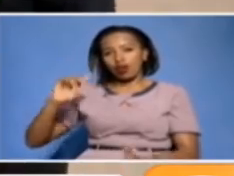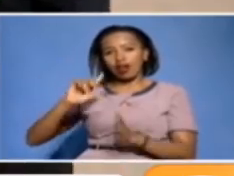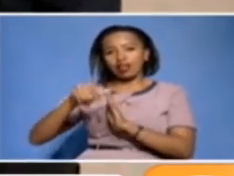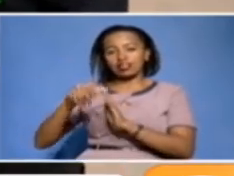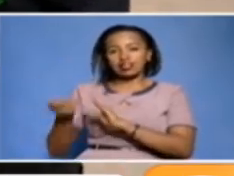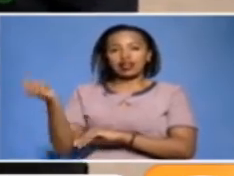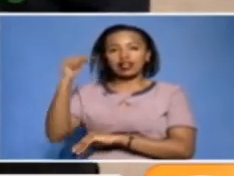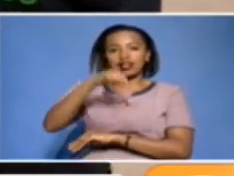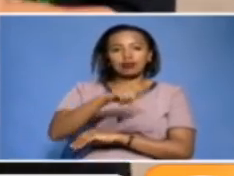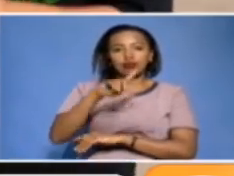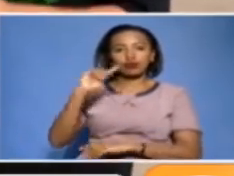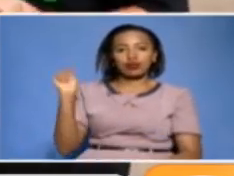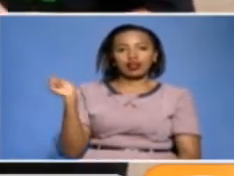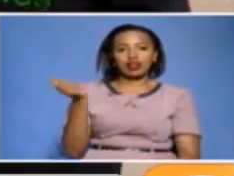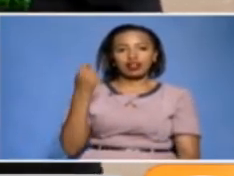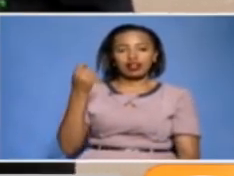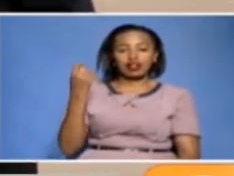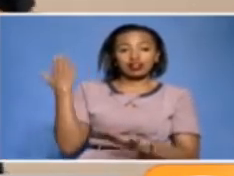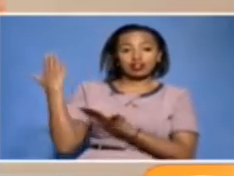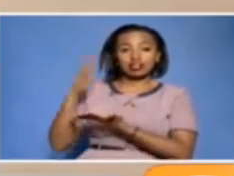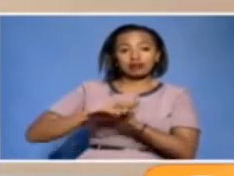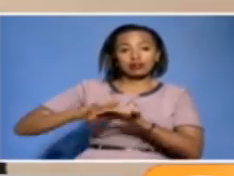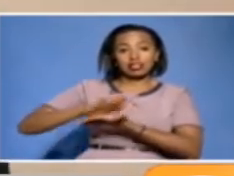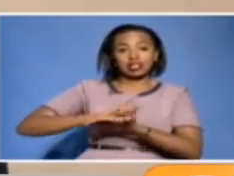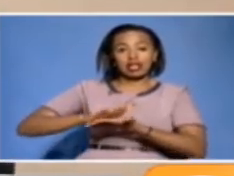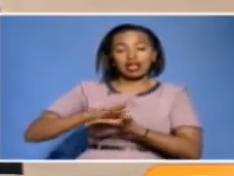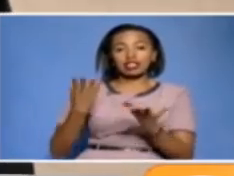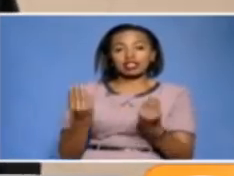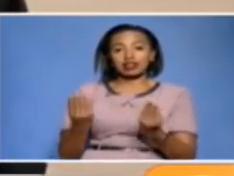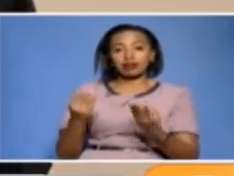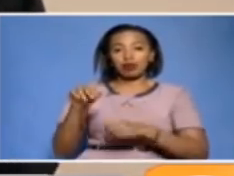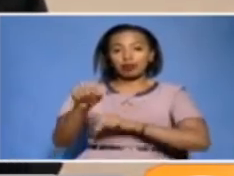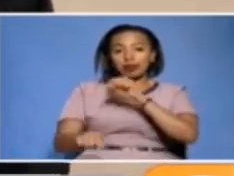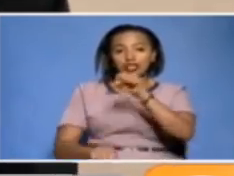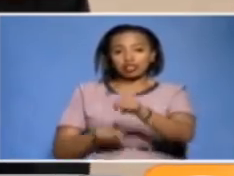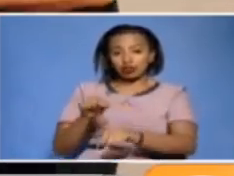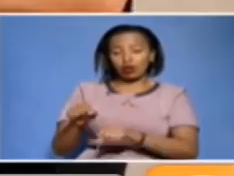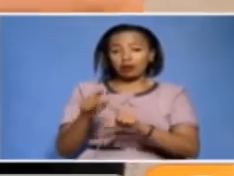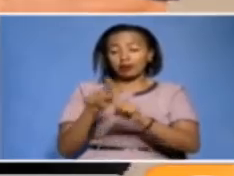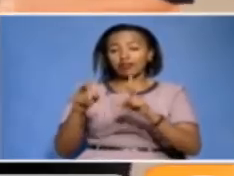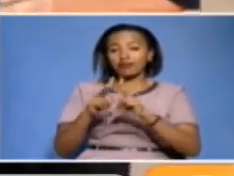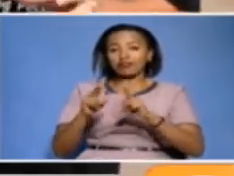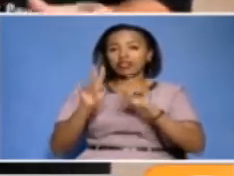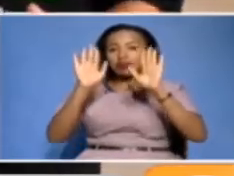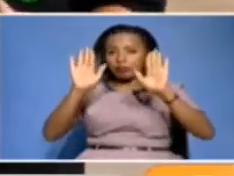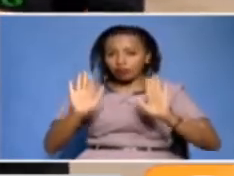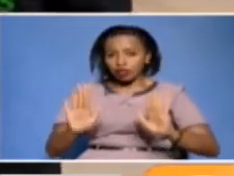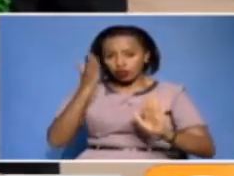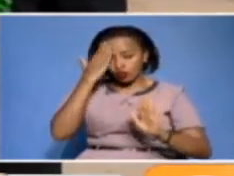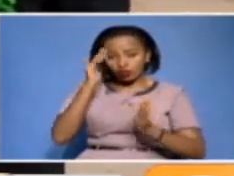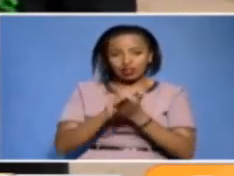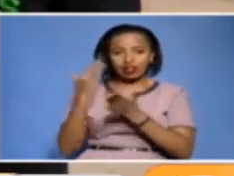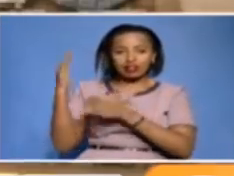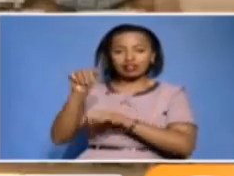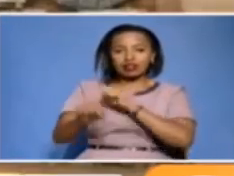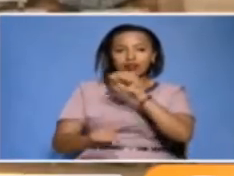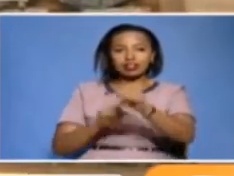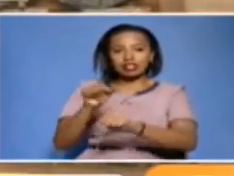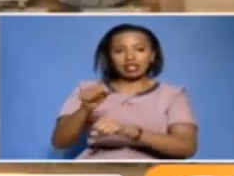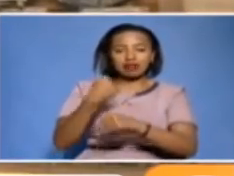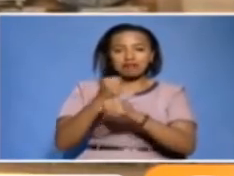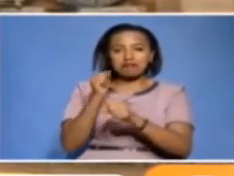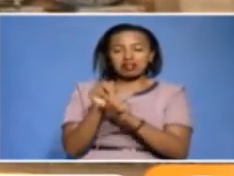This is basically a simple bicycle frame. Kwanza ni muhimu kufahamu kwamba baiskeli hii imetengenezwa kwa njia maalum